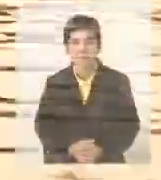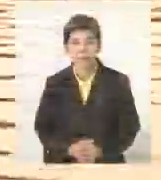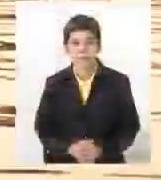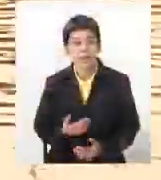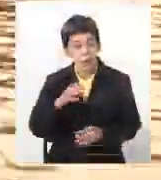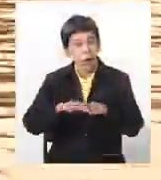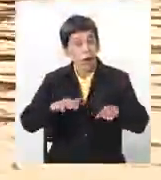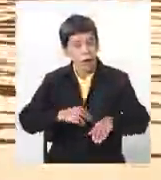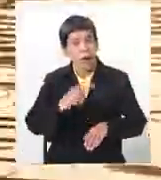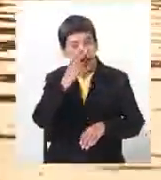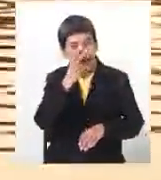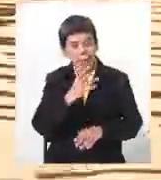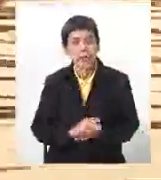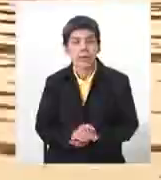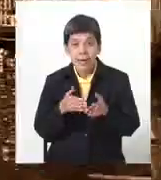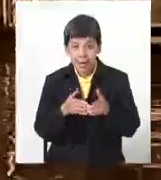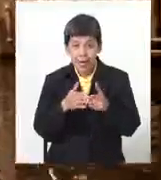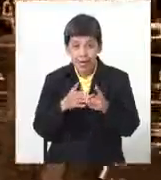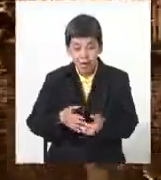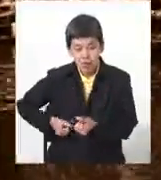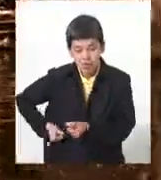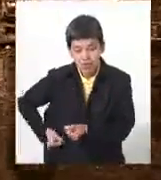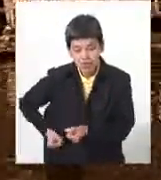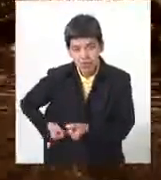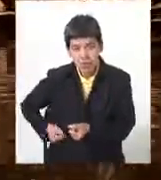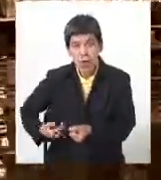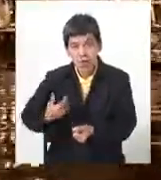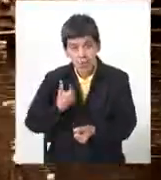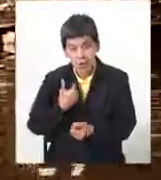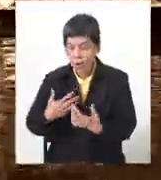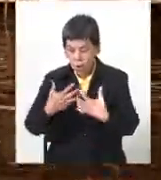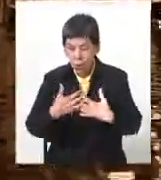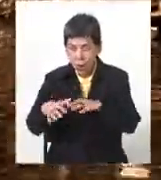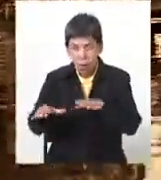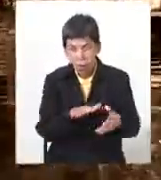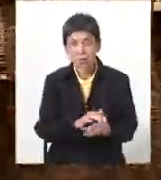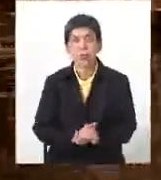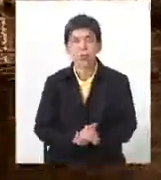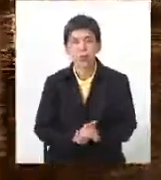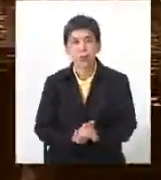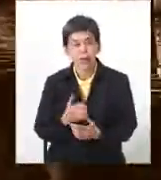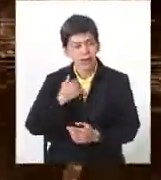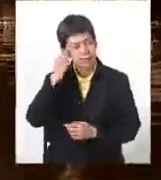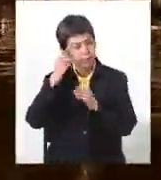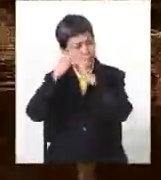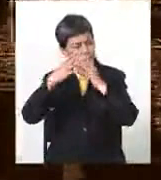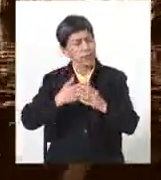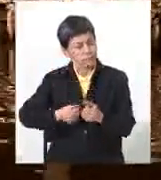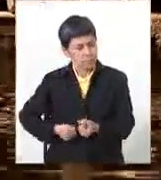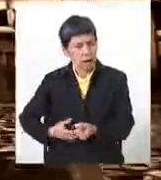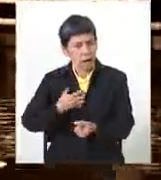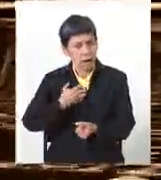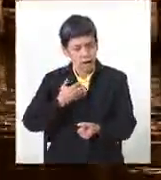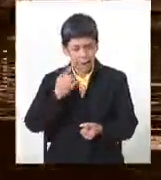ไลเมื่อวัยเด็กเนี่ยเราเคยเห็นเรือมันเอ่อเรือขับเนี่ยเ้ามีเรือวางเครื่องวางท้องอนะเรามีพวงมาลัยขับเราก็ฝันเรา